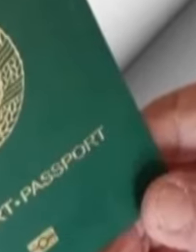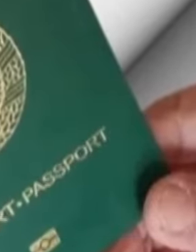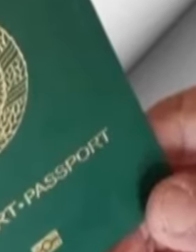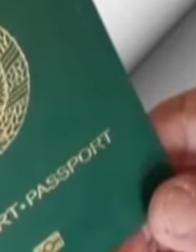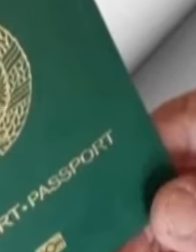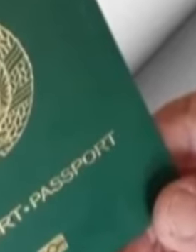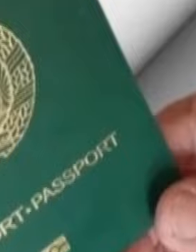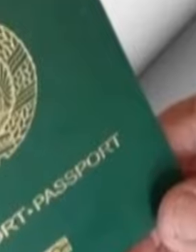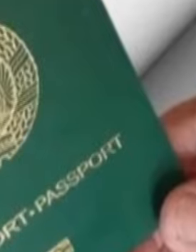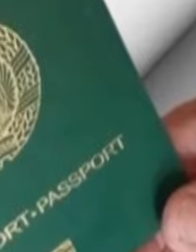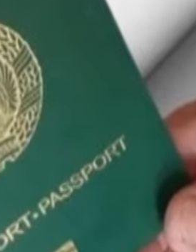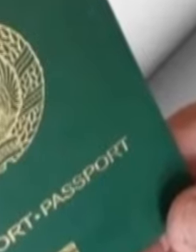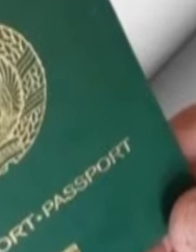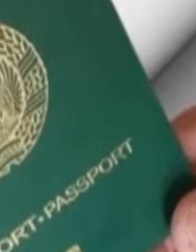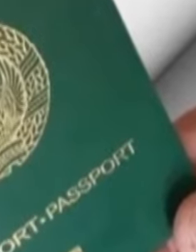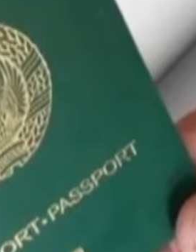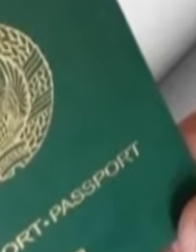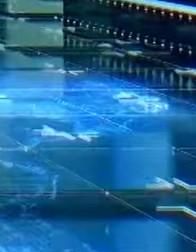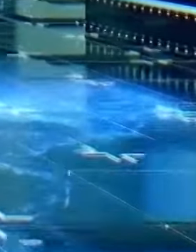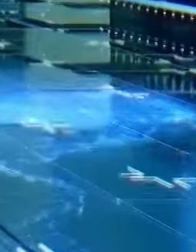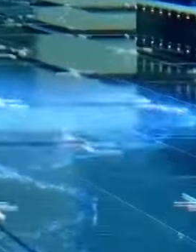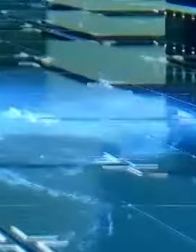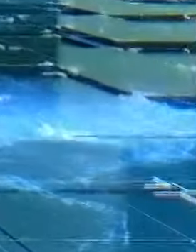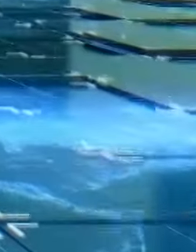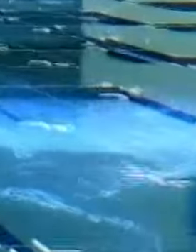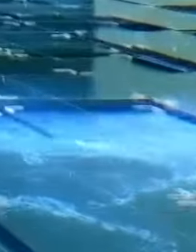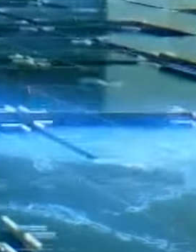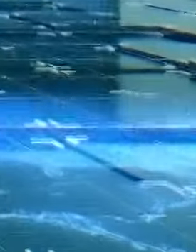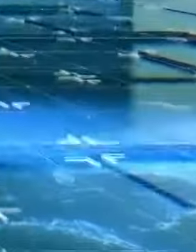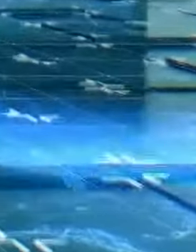дайындаған Нұрфилина Құттыбек, Жетісу арнасы.